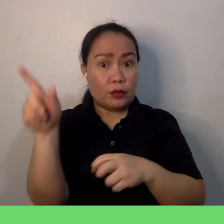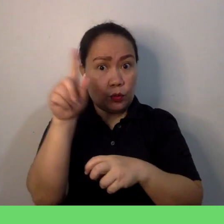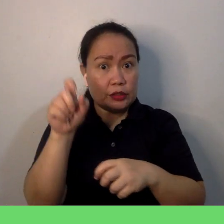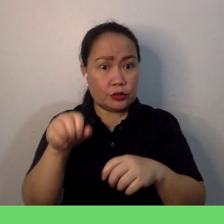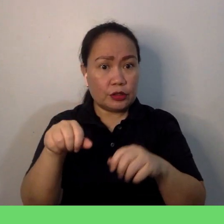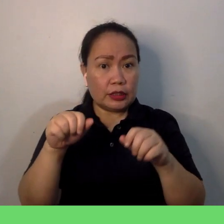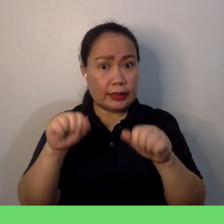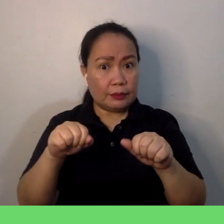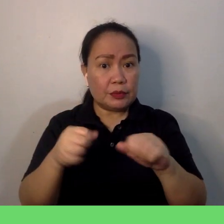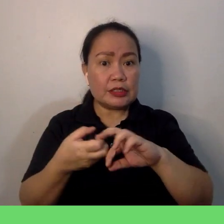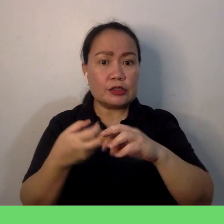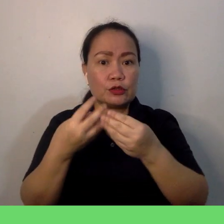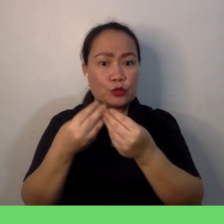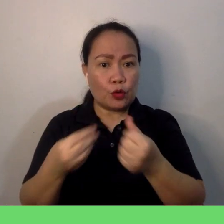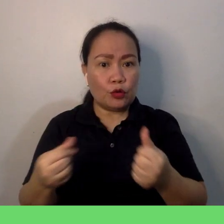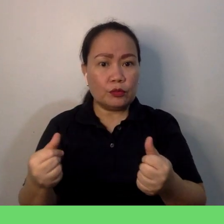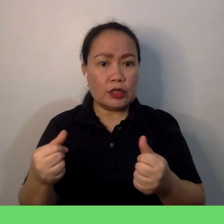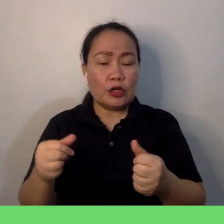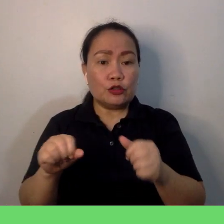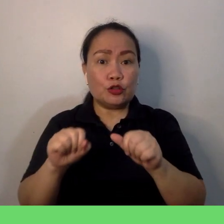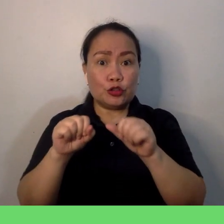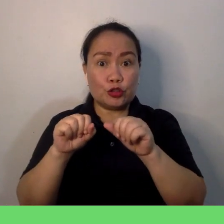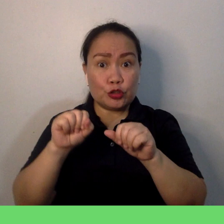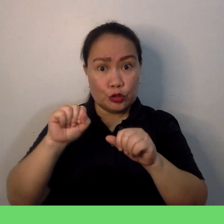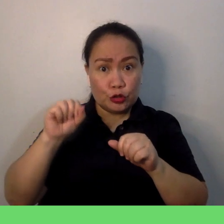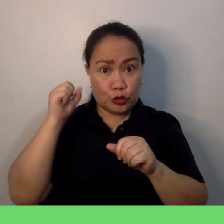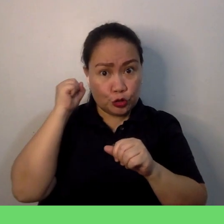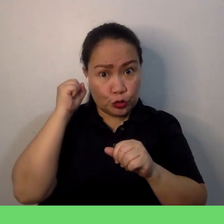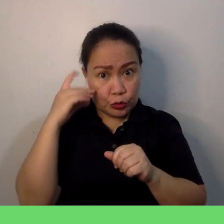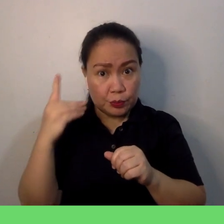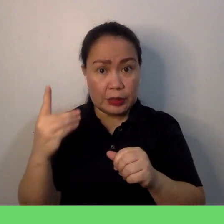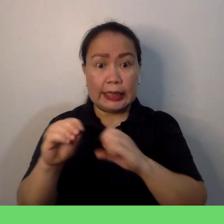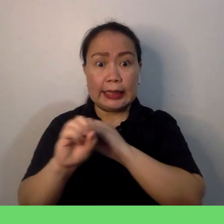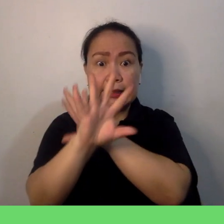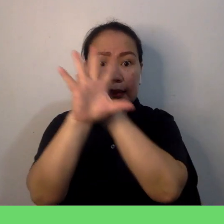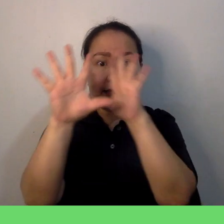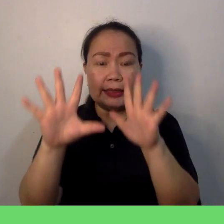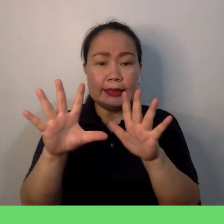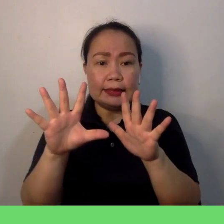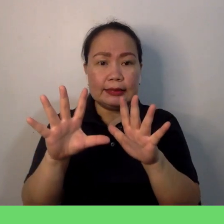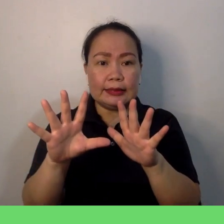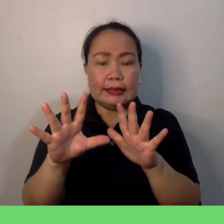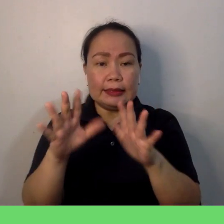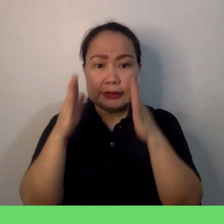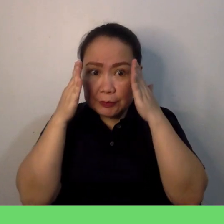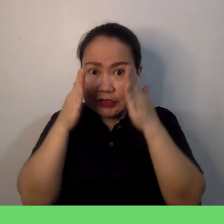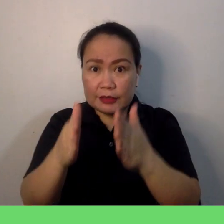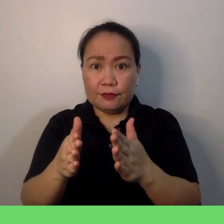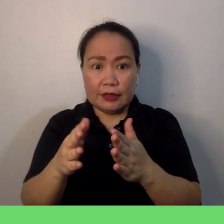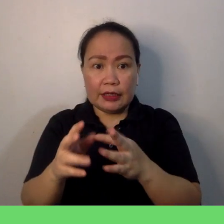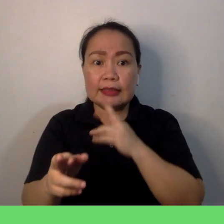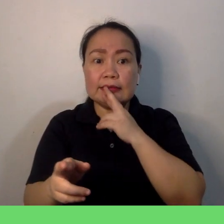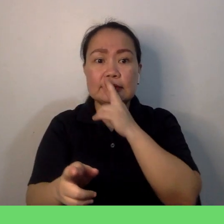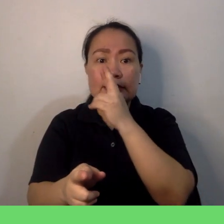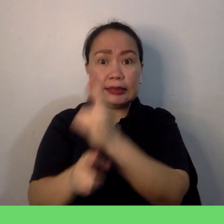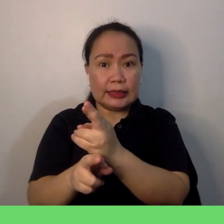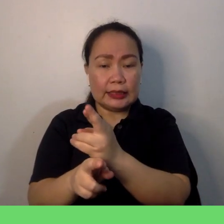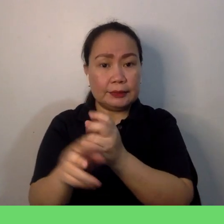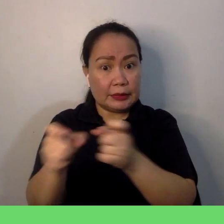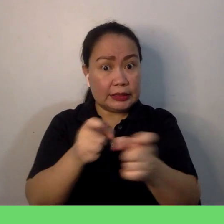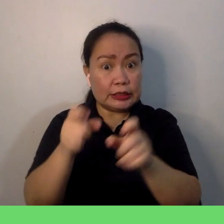clear, specific, realistic, manageable to conduct data collection, and allow statistical analysis.